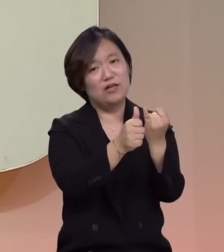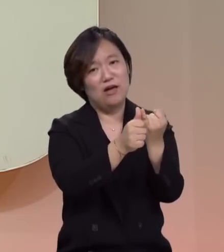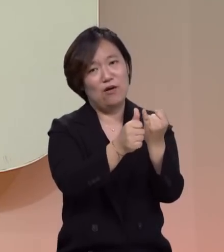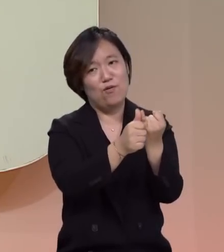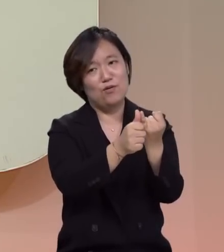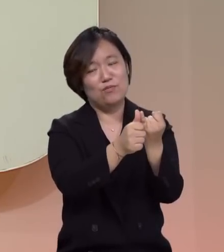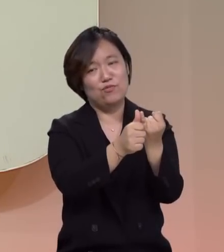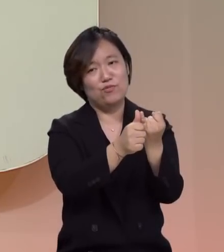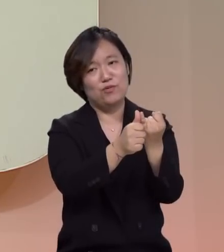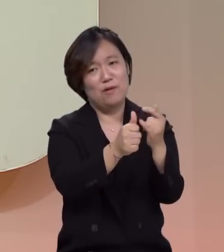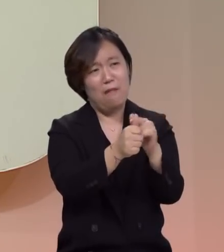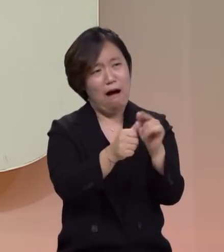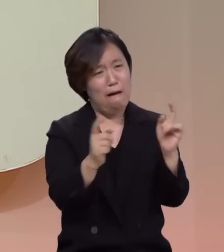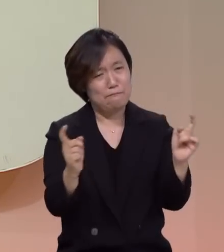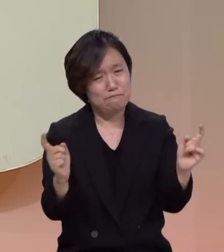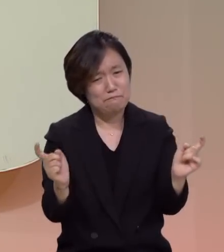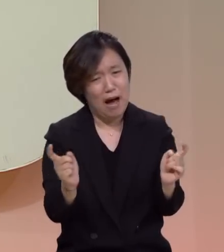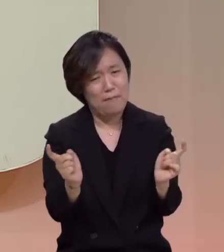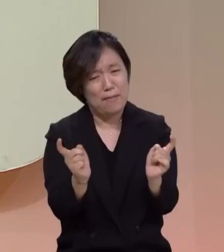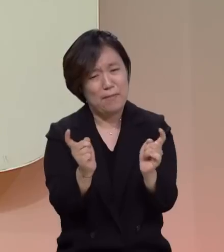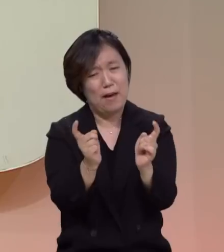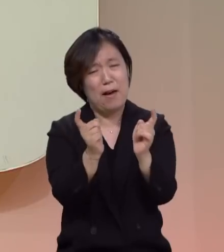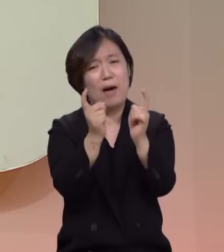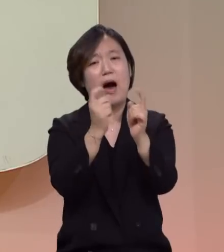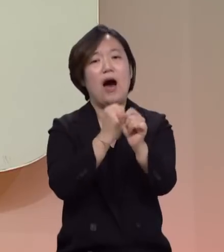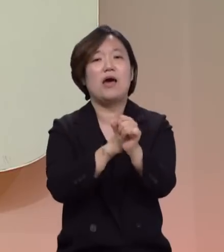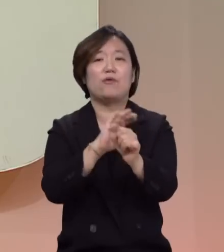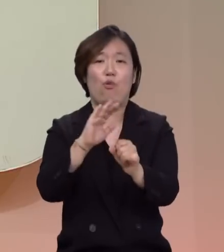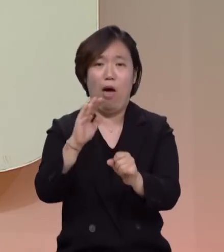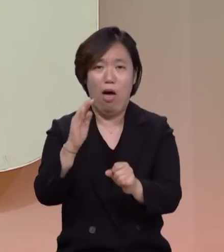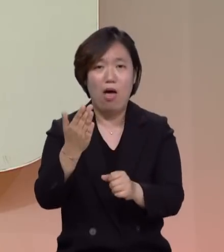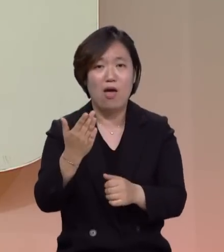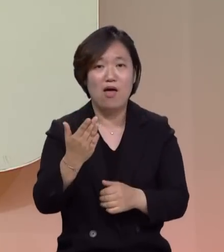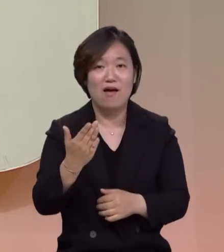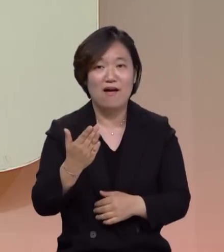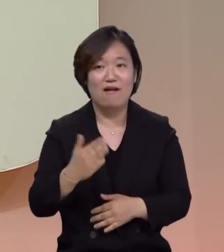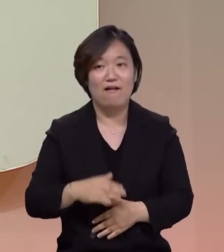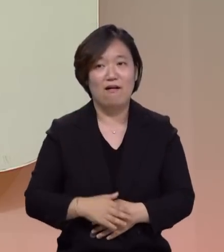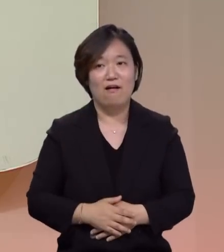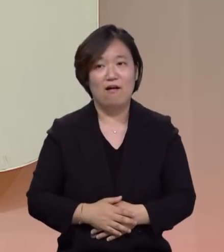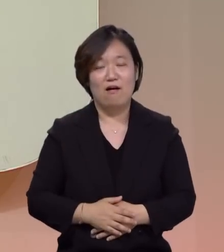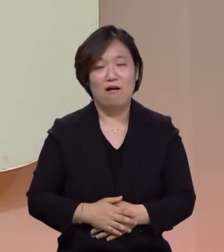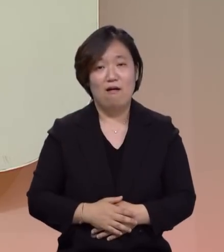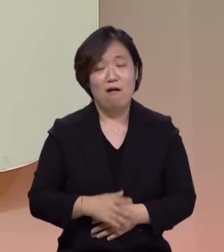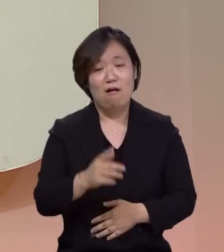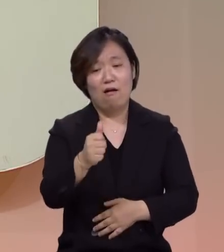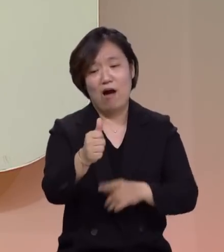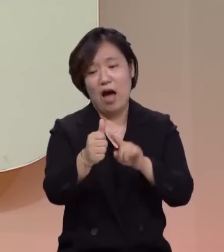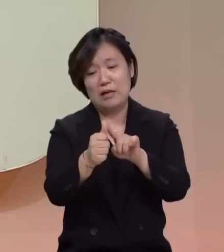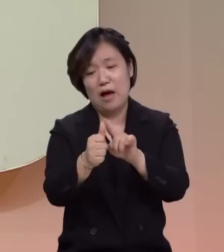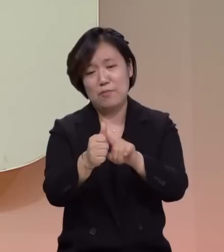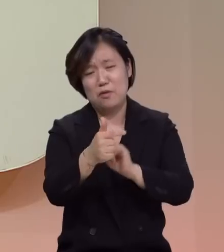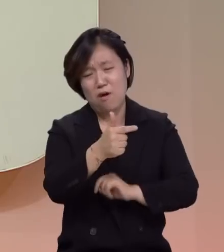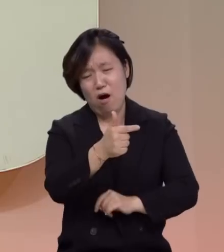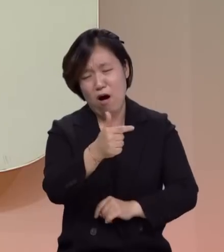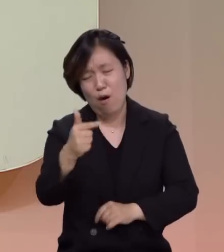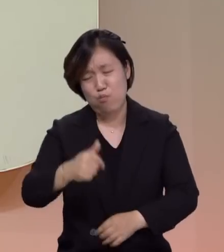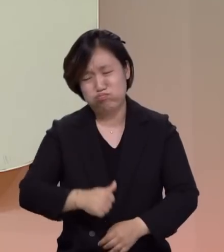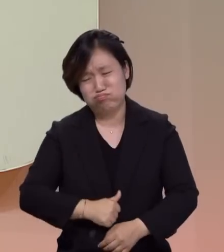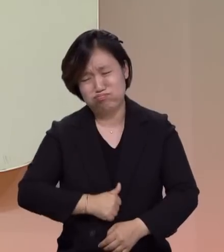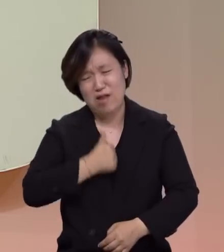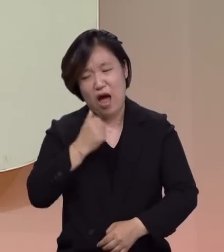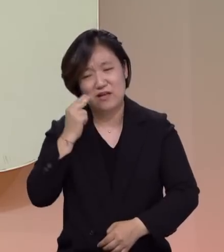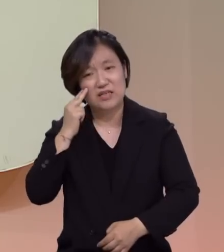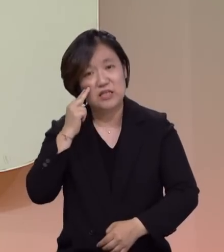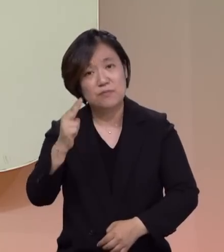부인이랑 티격태격 이제 말다툼이 급기야 벌어지더니 너무 화가 난 화가